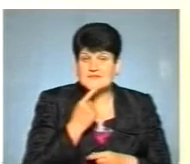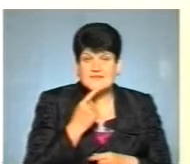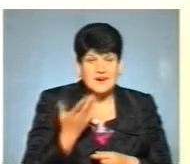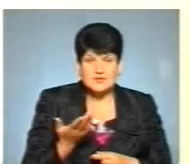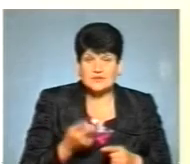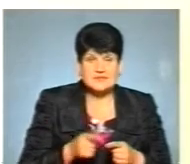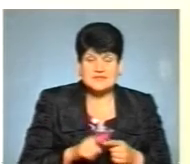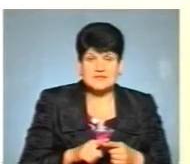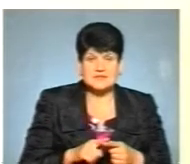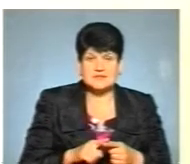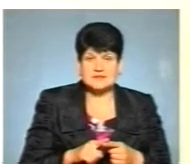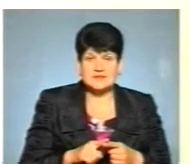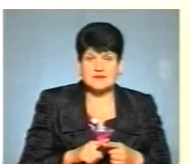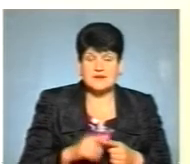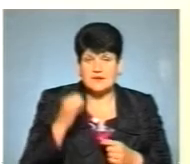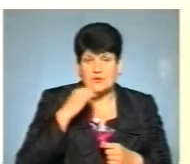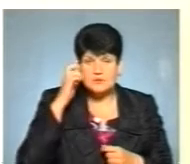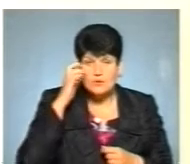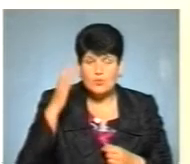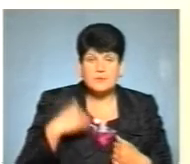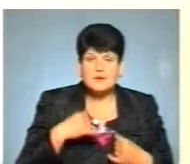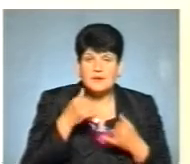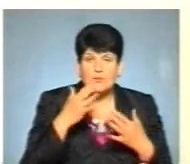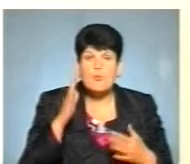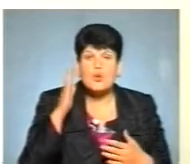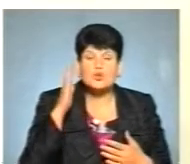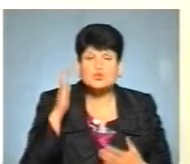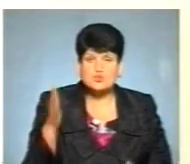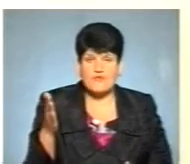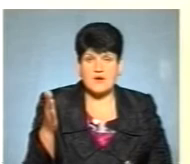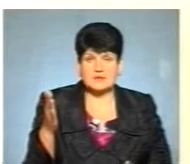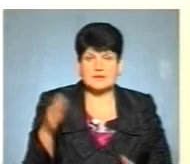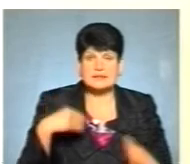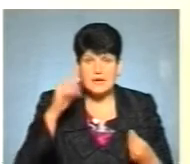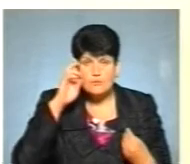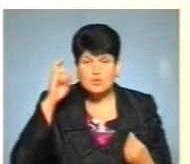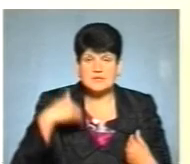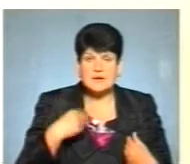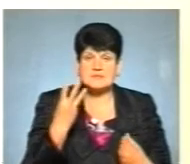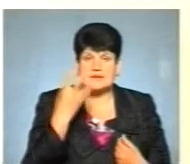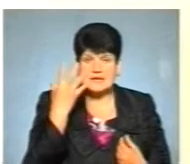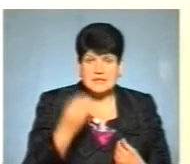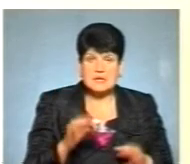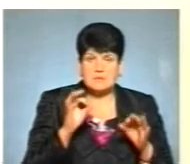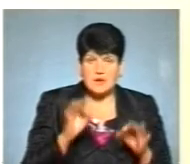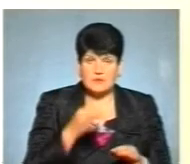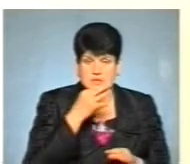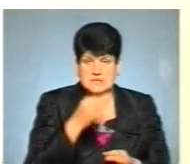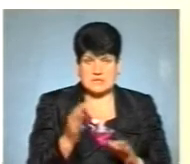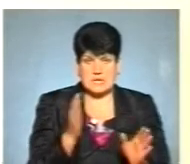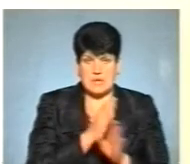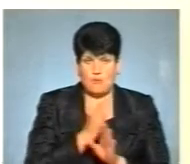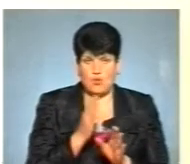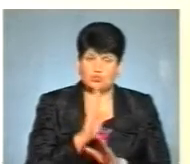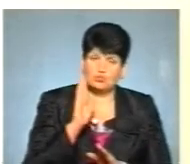мій, слава Богу, що це людям. Ми не можемо прогнозувати, дай Боже, нам за 3 дні правильно сказати погоду, і то ми помилялися,